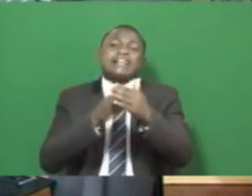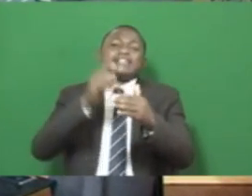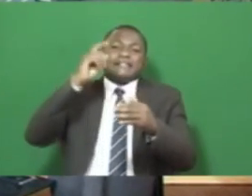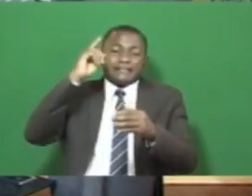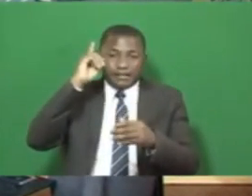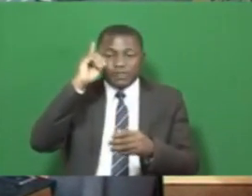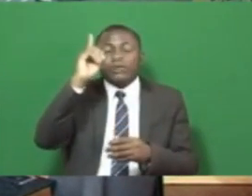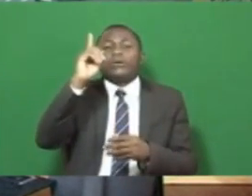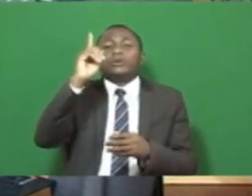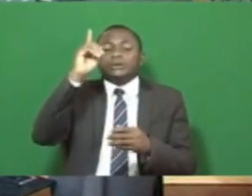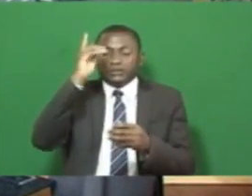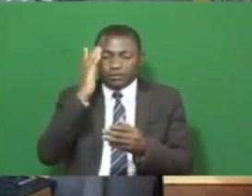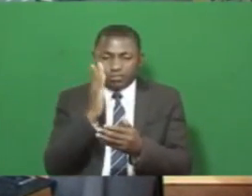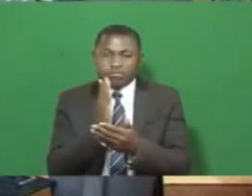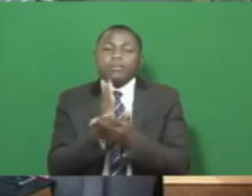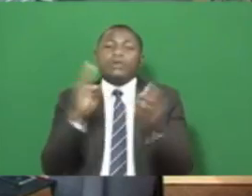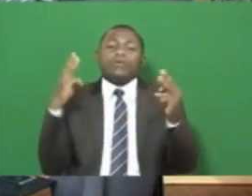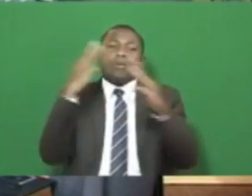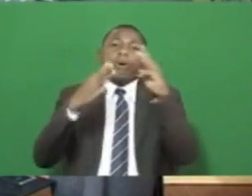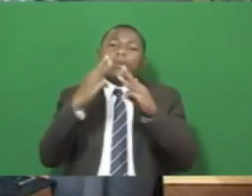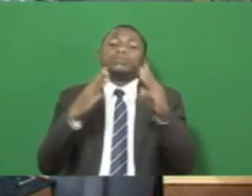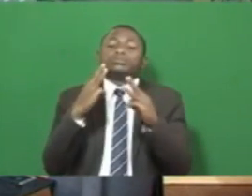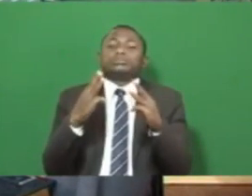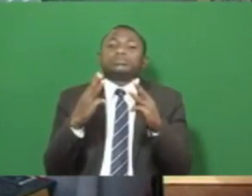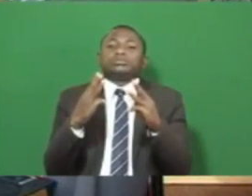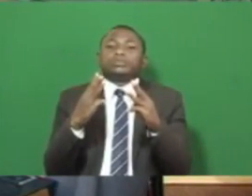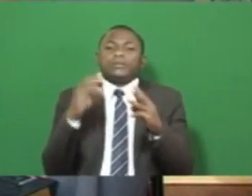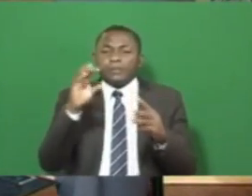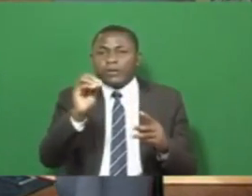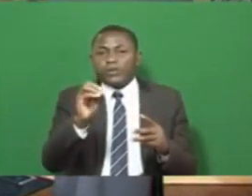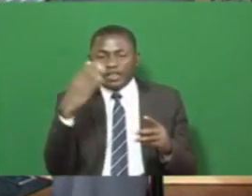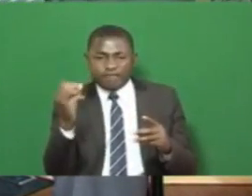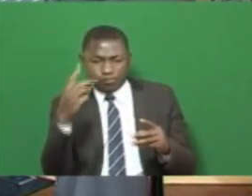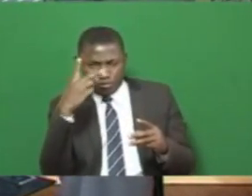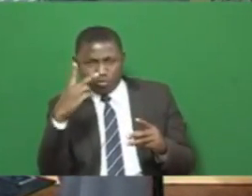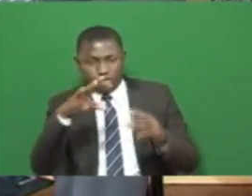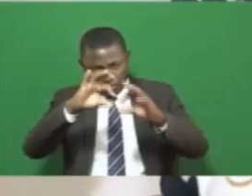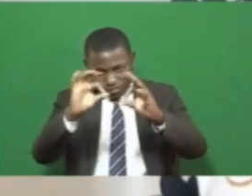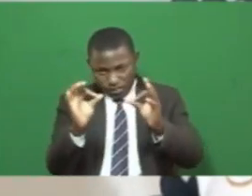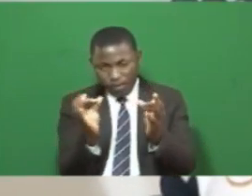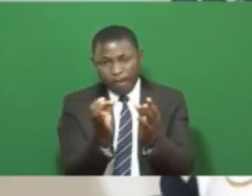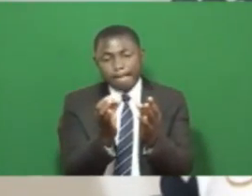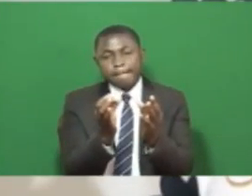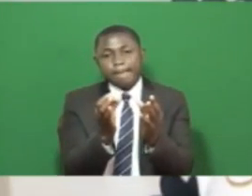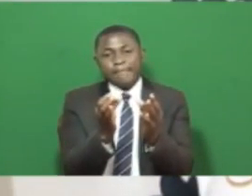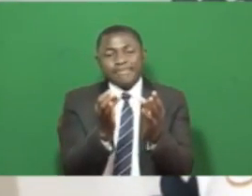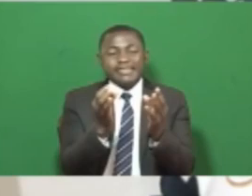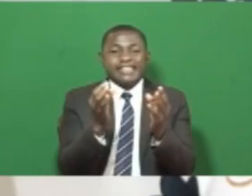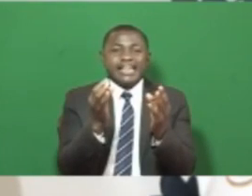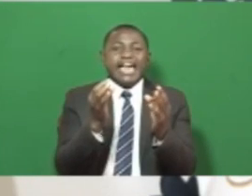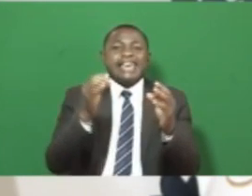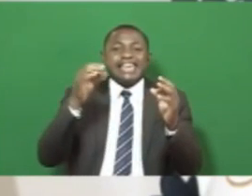Saka ndo dambudziko iroro ndo hondo payakatangira. Okay. Saka pane mativi maviri uya